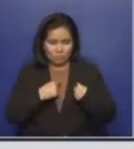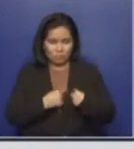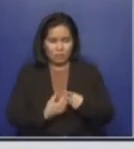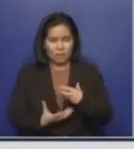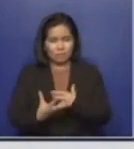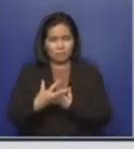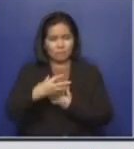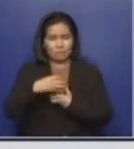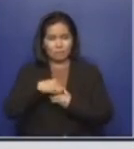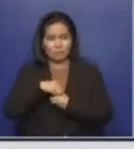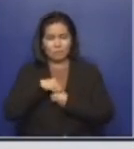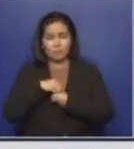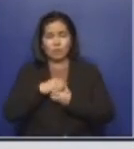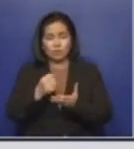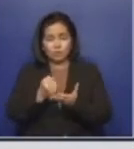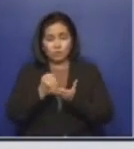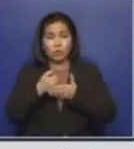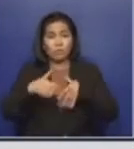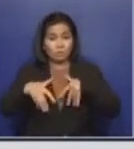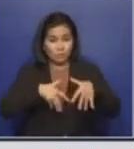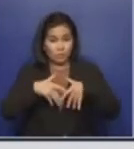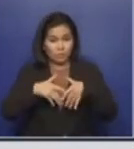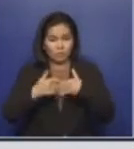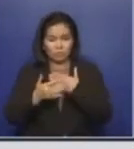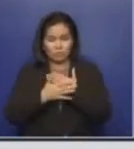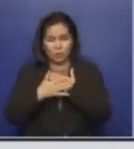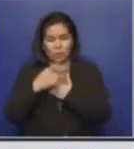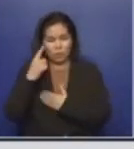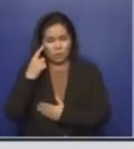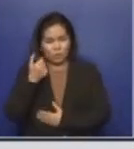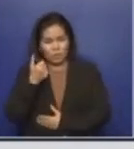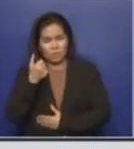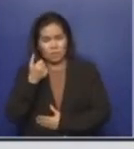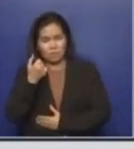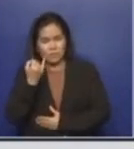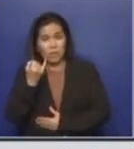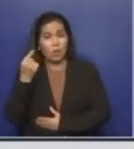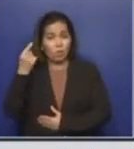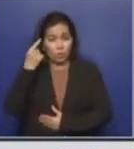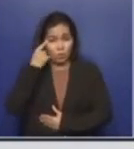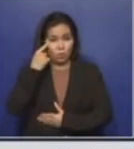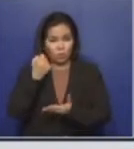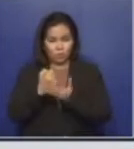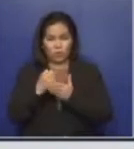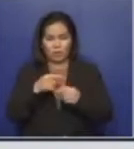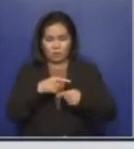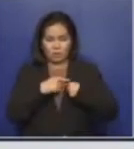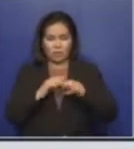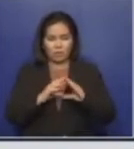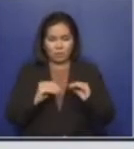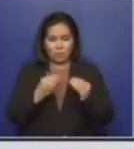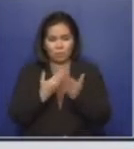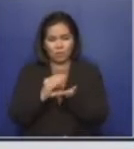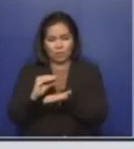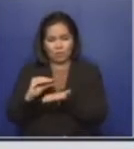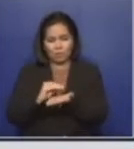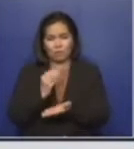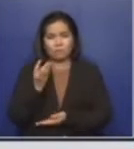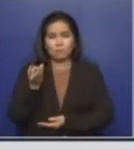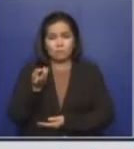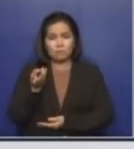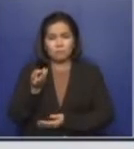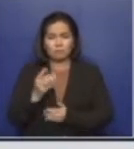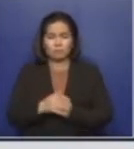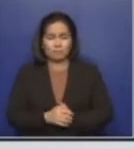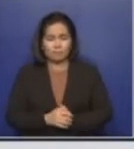ด้านให้คนมีจิตสำนึกด้านความสงบท่านจัดนิดเดียว